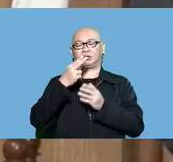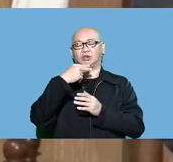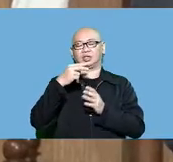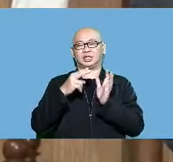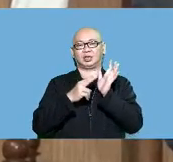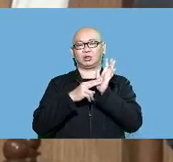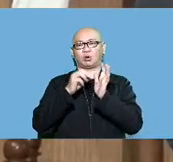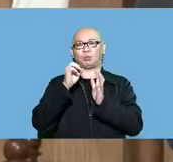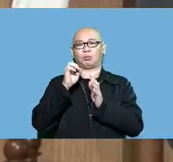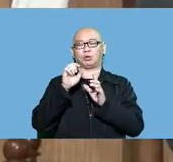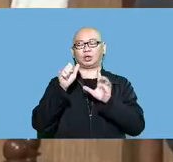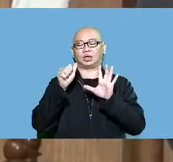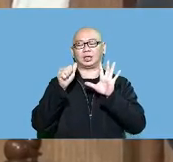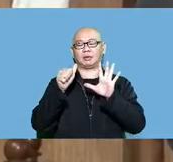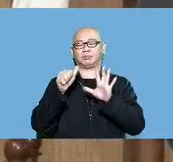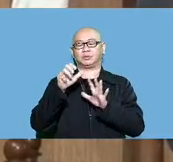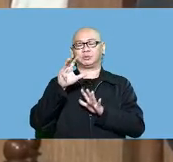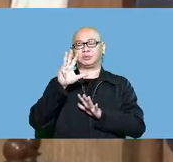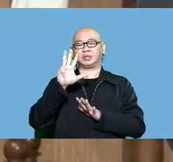nomor